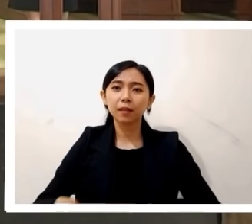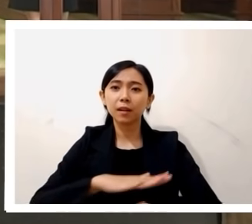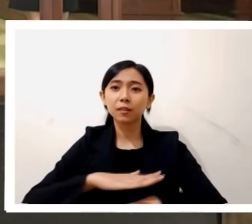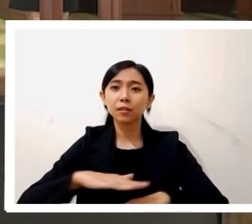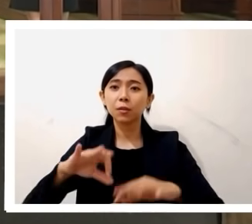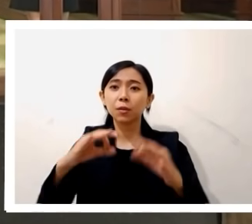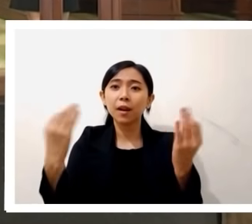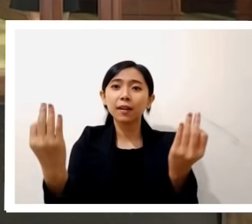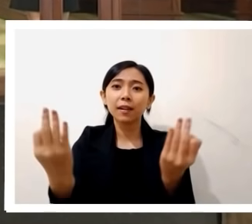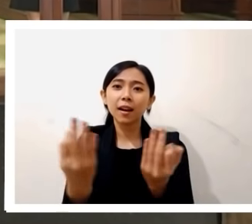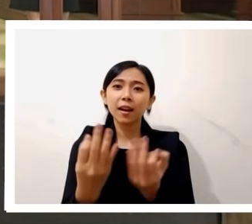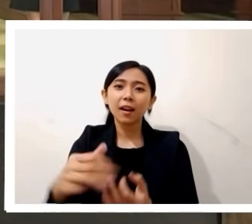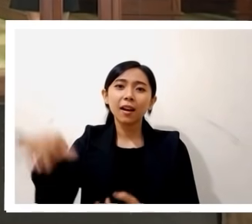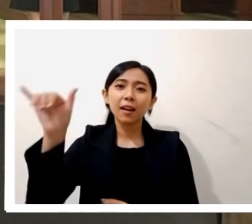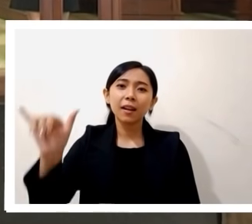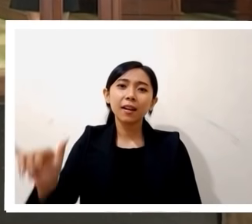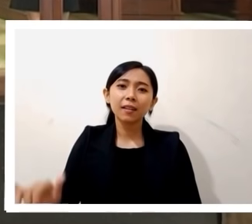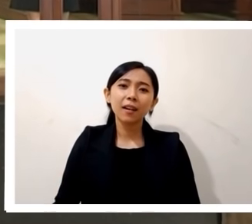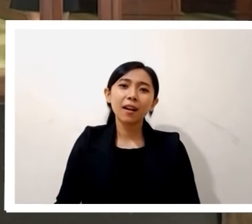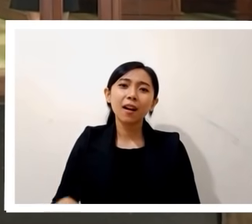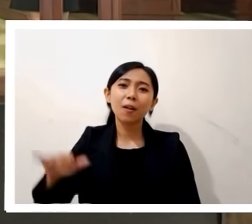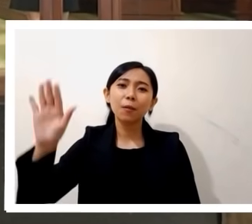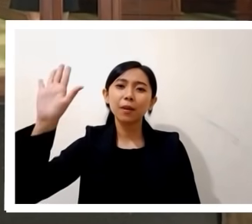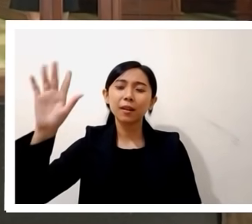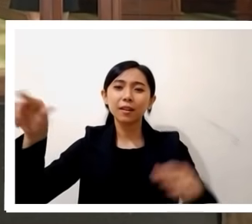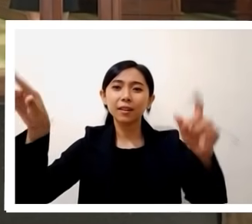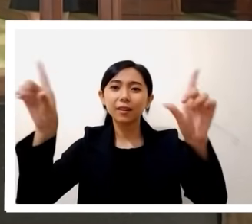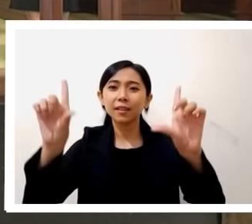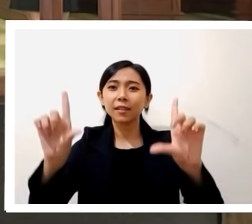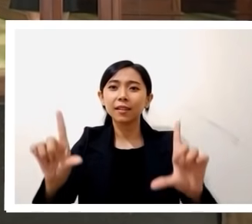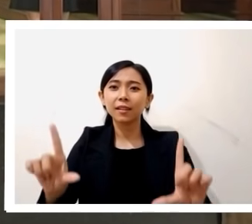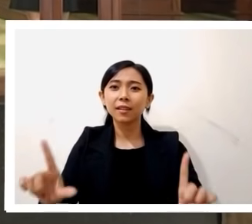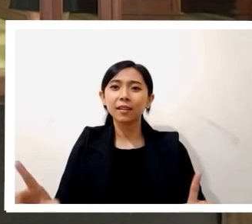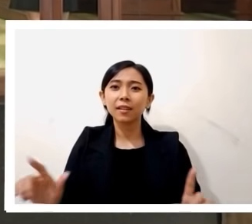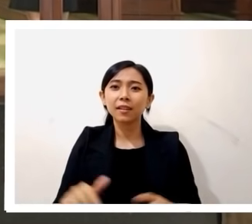atas keluarga yang kau beri,